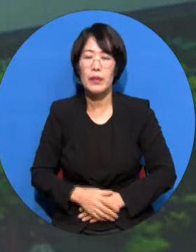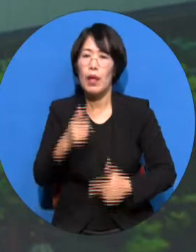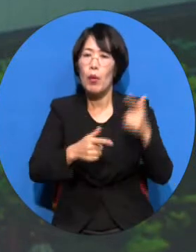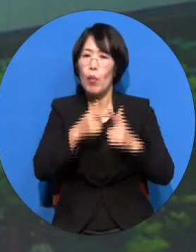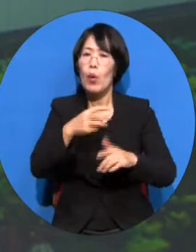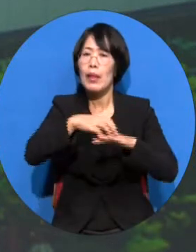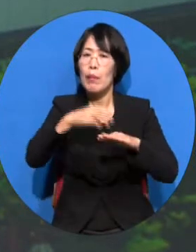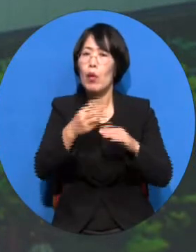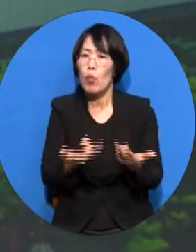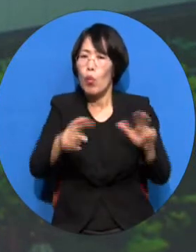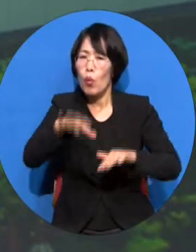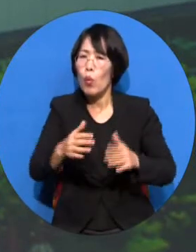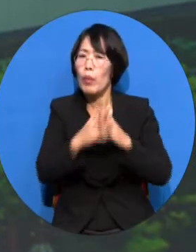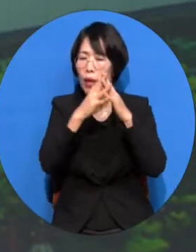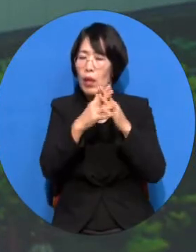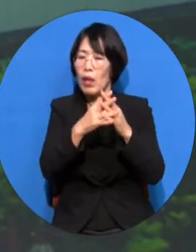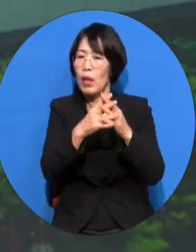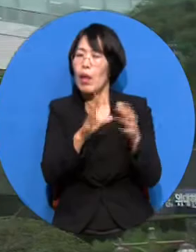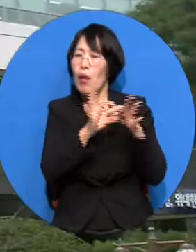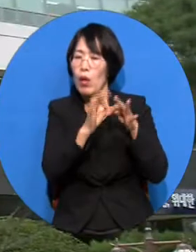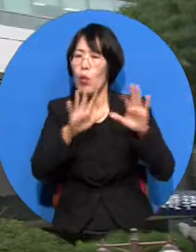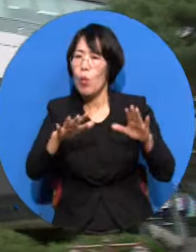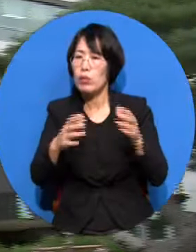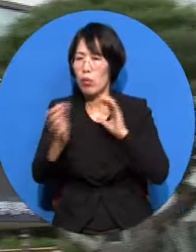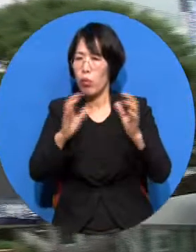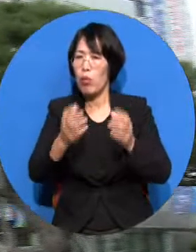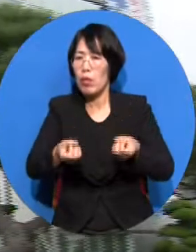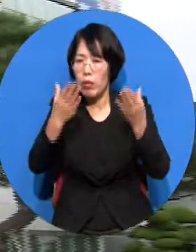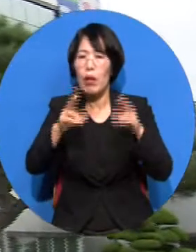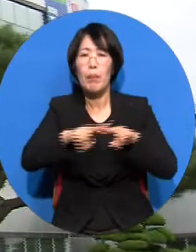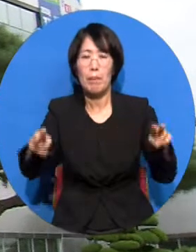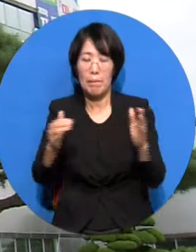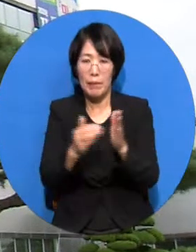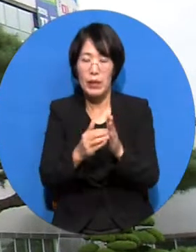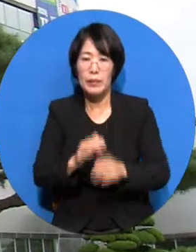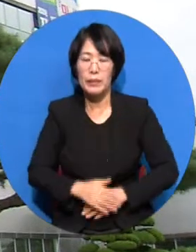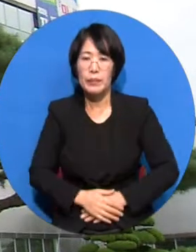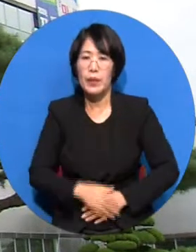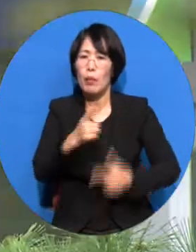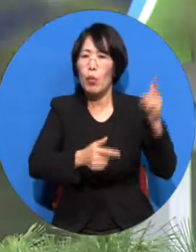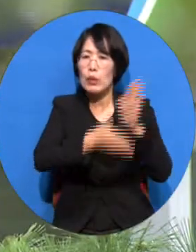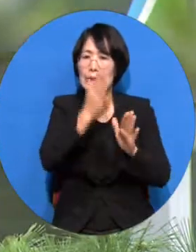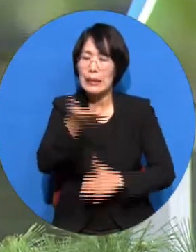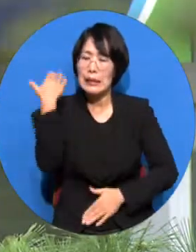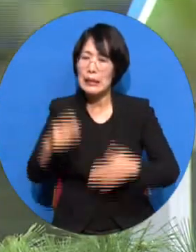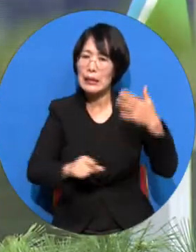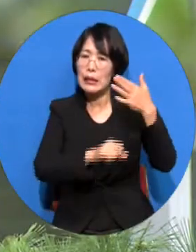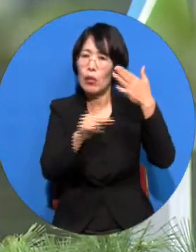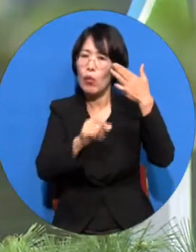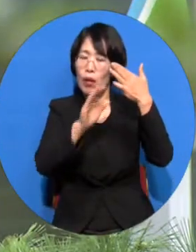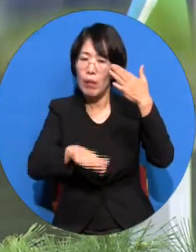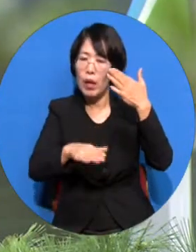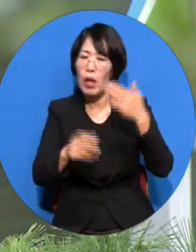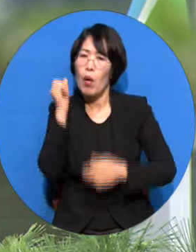목포시 사막도 유원지 조성 사업을 놓고 오늘 예정됐던 토론회가 무산됐습니다. 목포시는 지난달 말 사막도